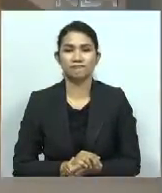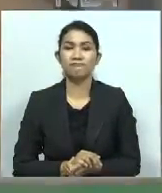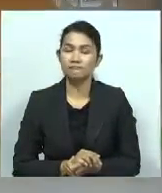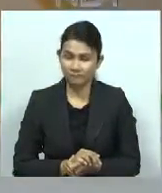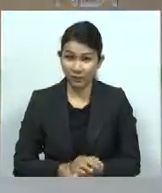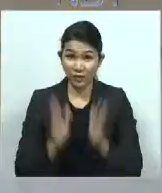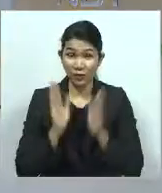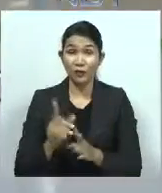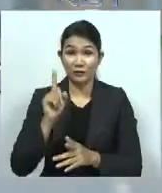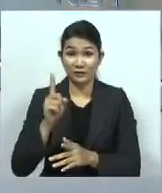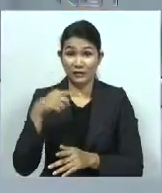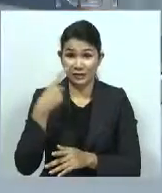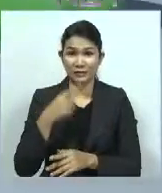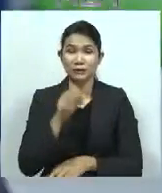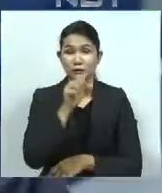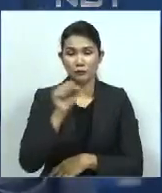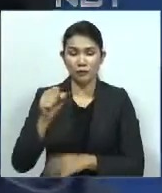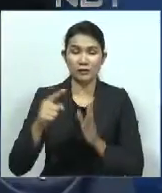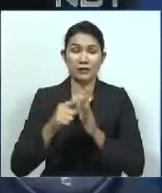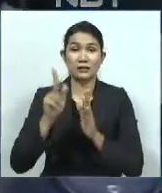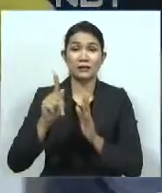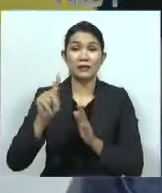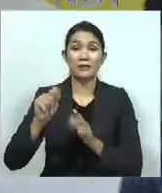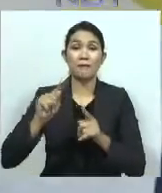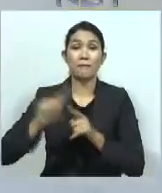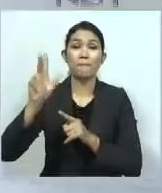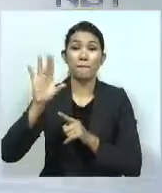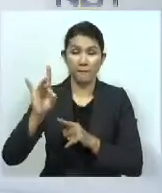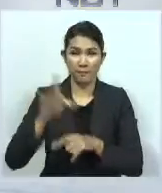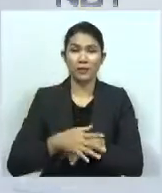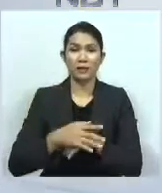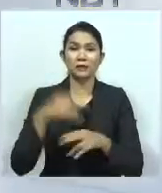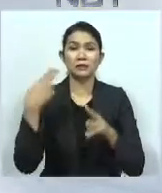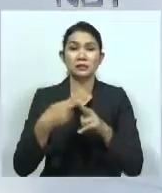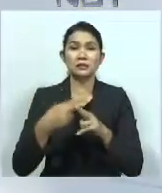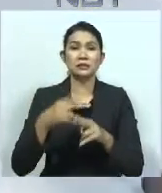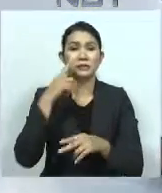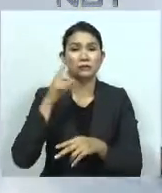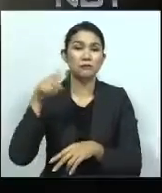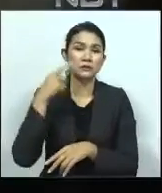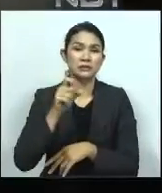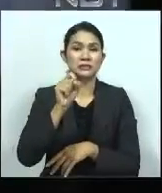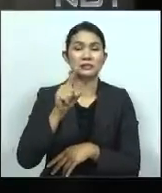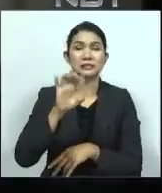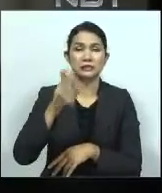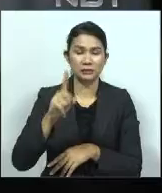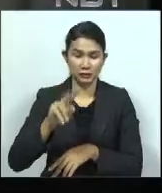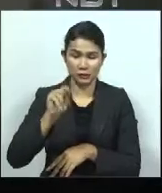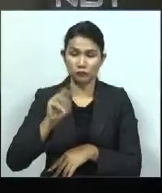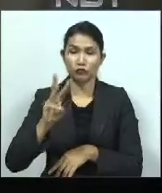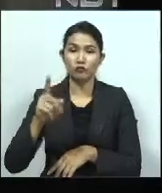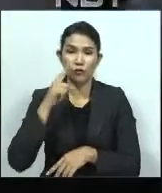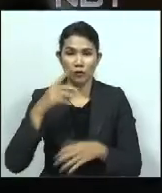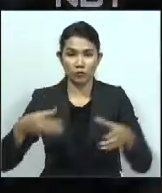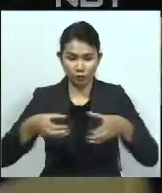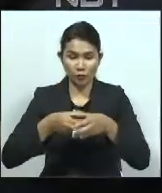อีกหนึ่งคนที่เดินทางมาค่ะส.ส.เขต8จังหวัดเชียงใหม่นะคะก็คือนางสาวศรีนวลบุญลือซึ่งเป็นตัวแทนของพรรคอ